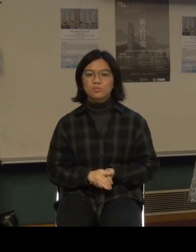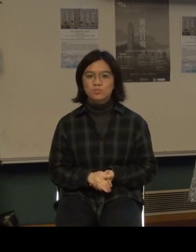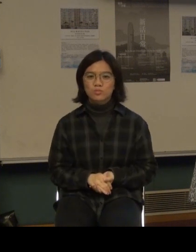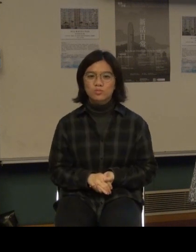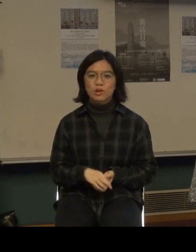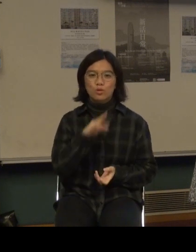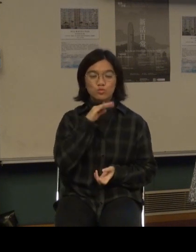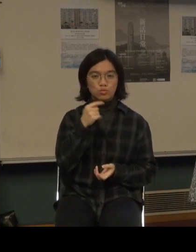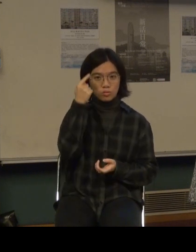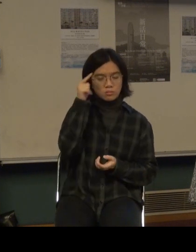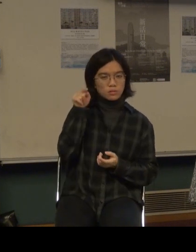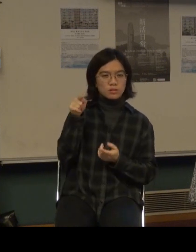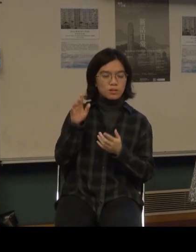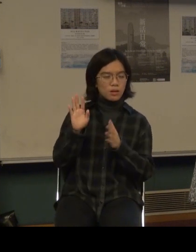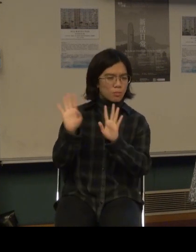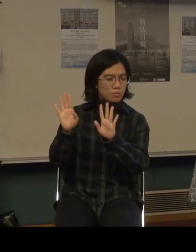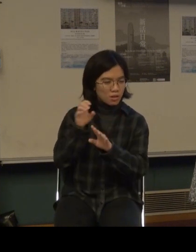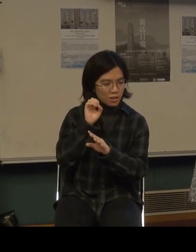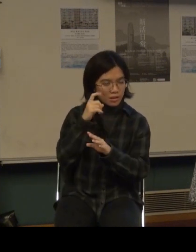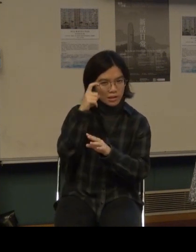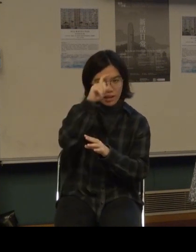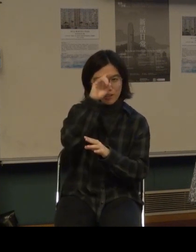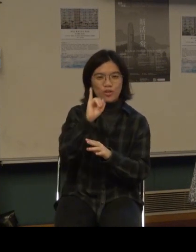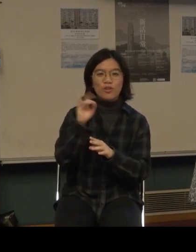係sorry 呢個唔係警察總部，